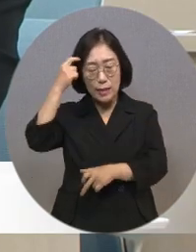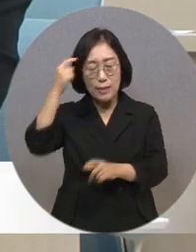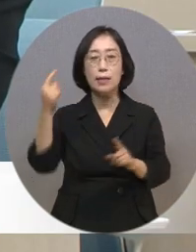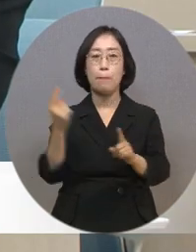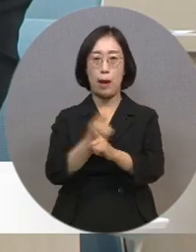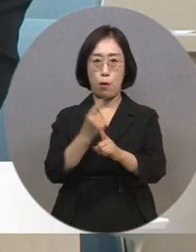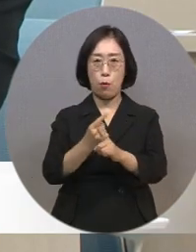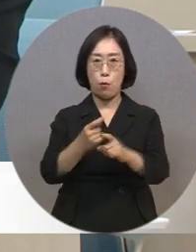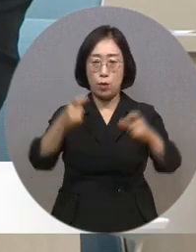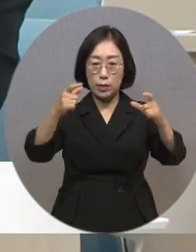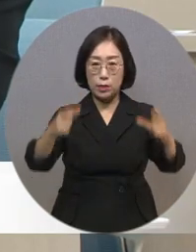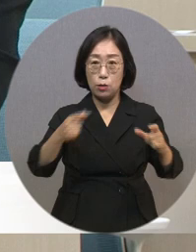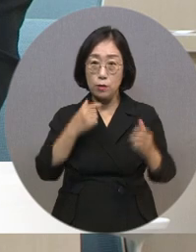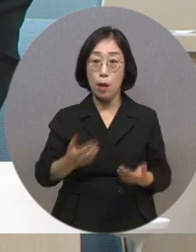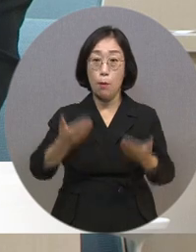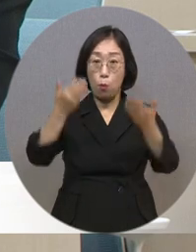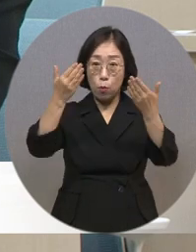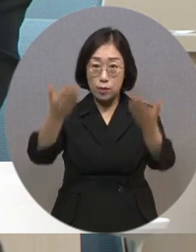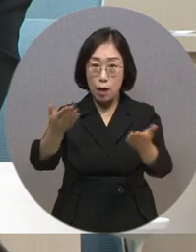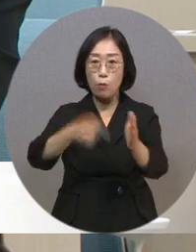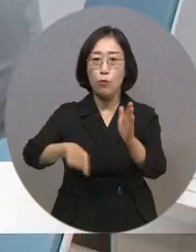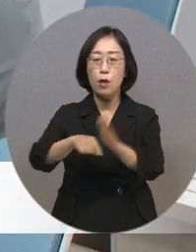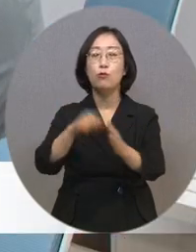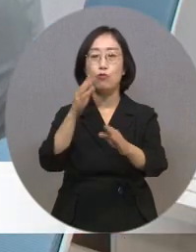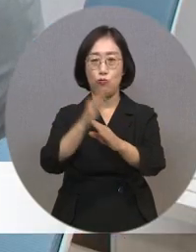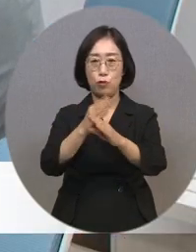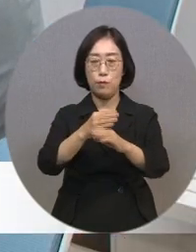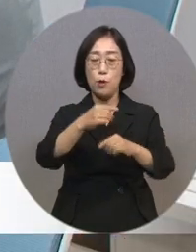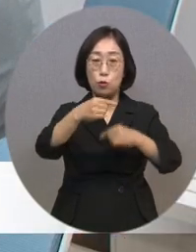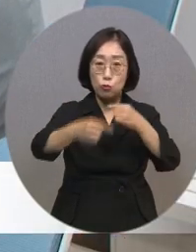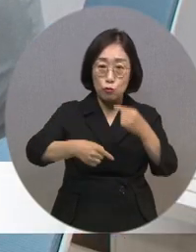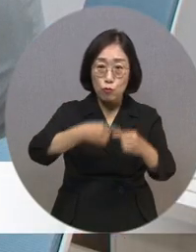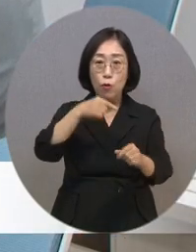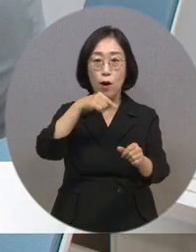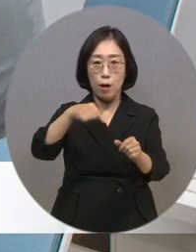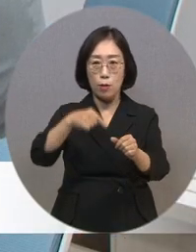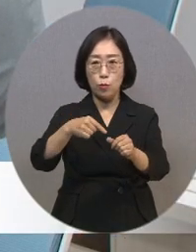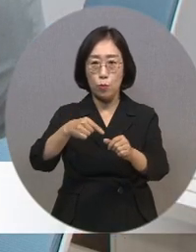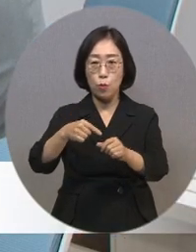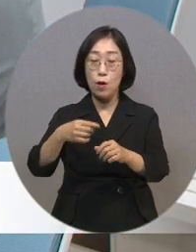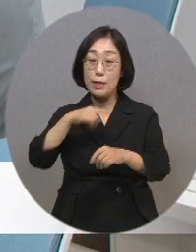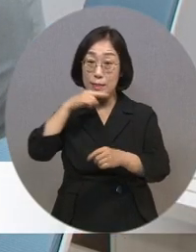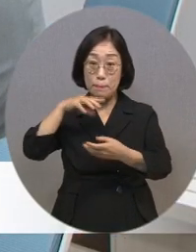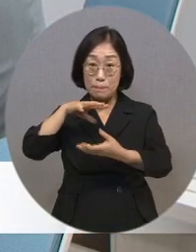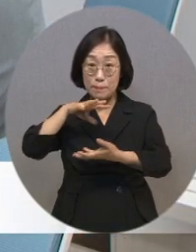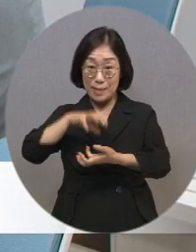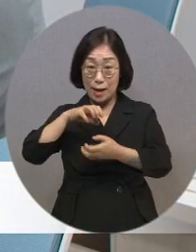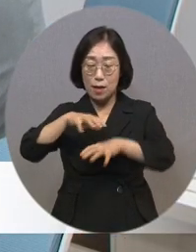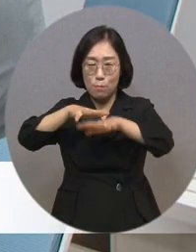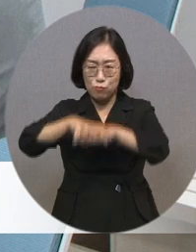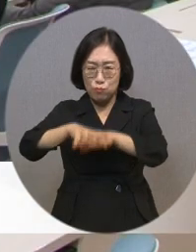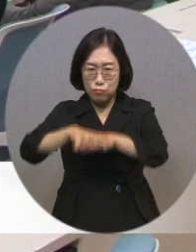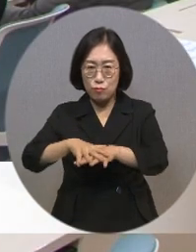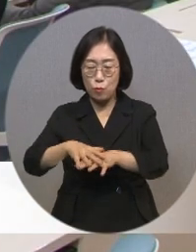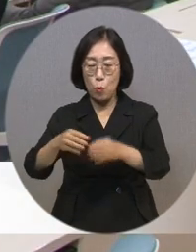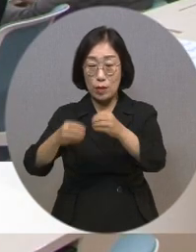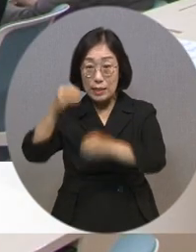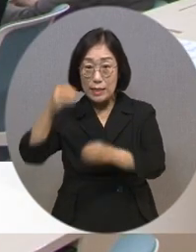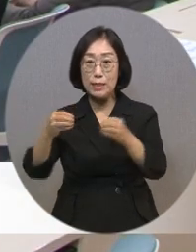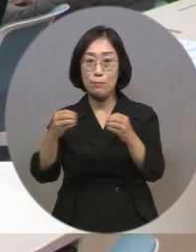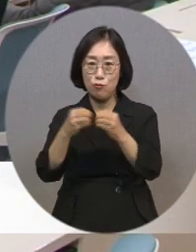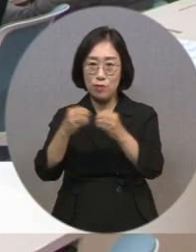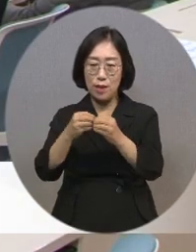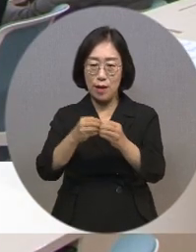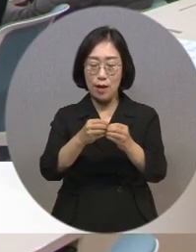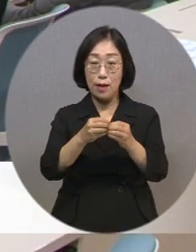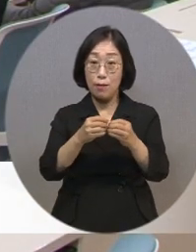지역사회 봉사에 초점을 두고 한 해 동안 수화 특강, 심폐소생술, 시문학 강의 등 여러 특별 강사들을